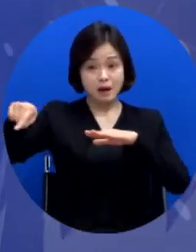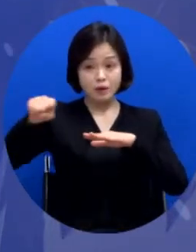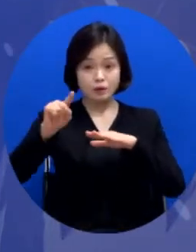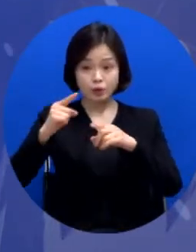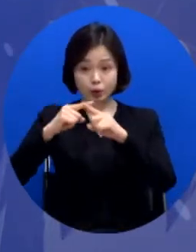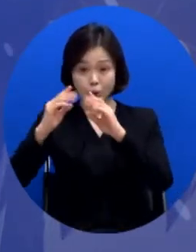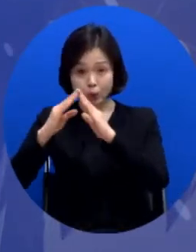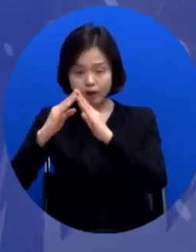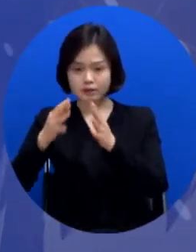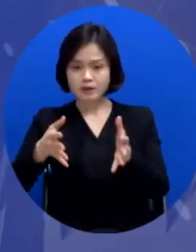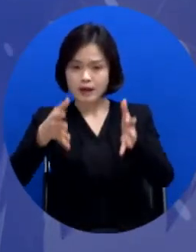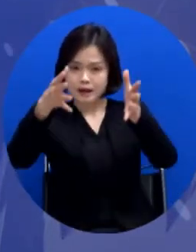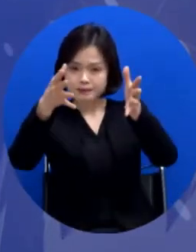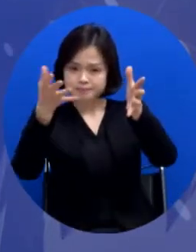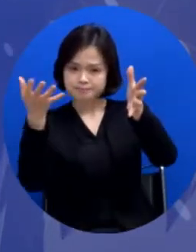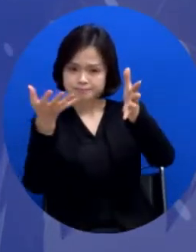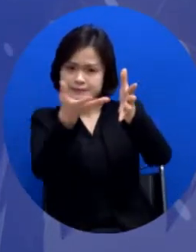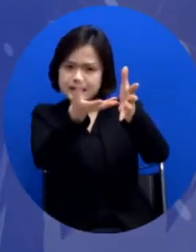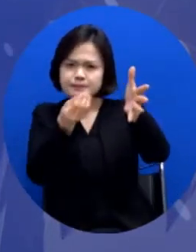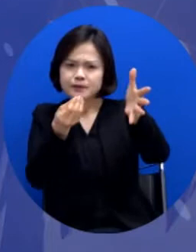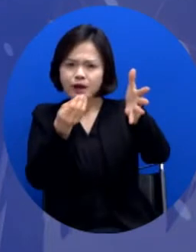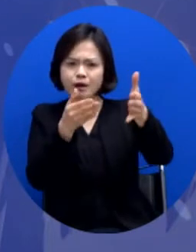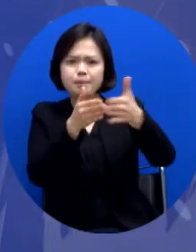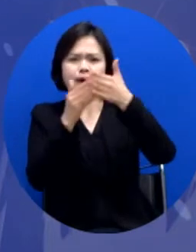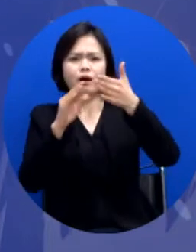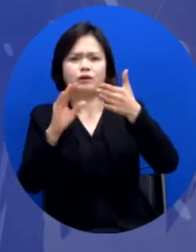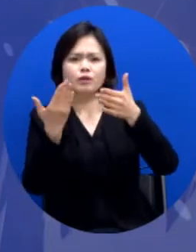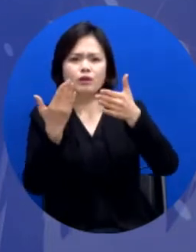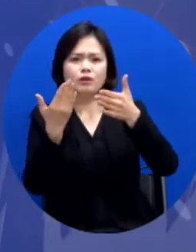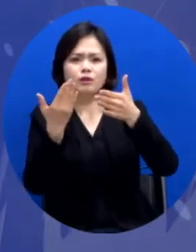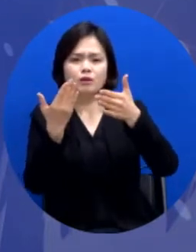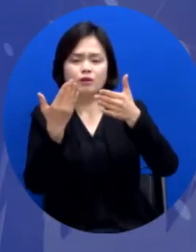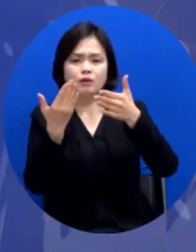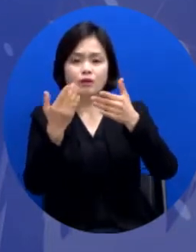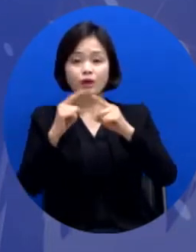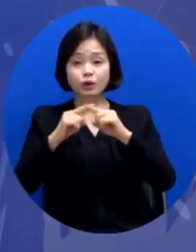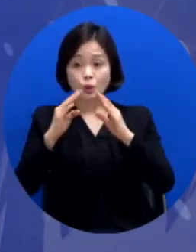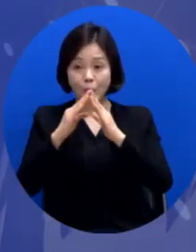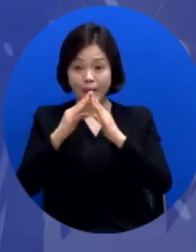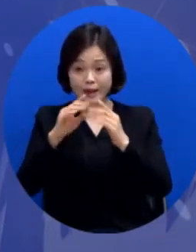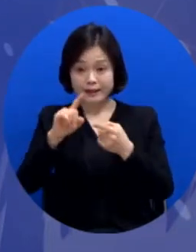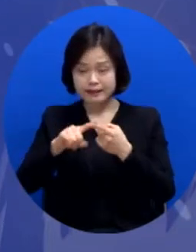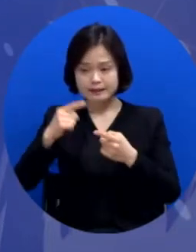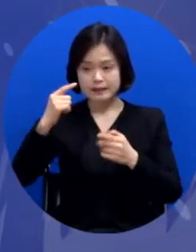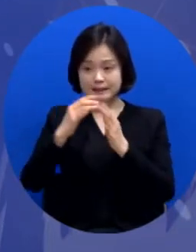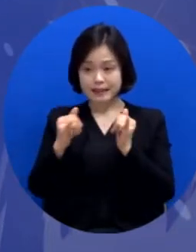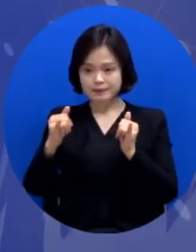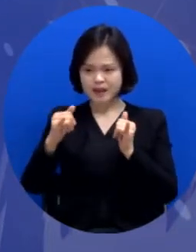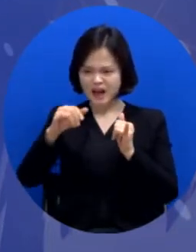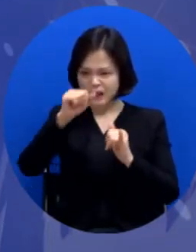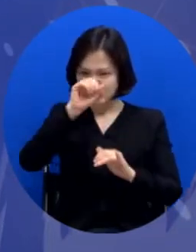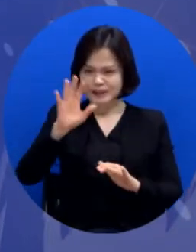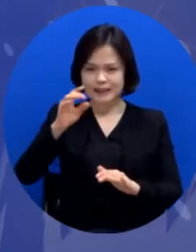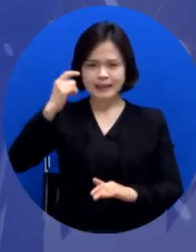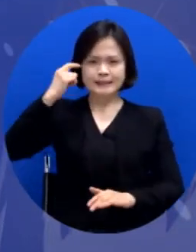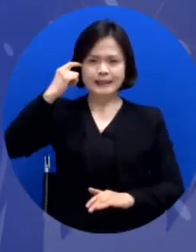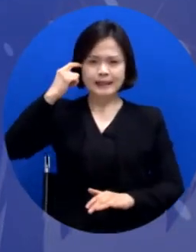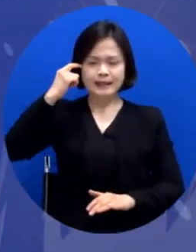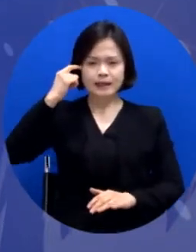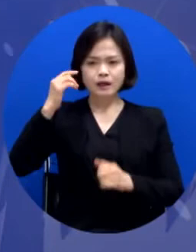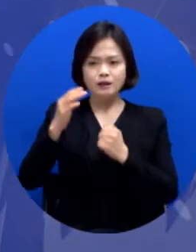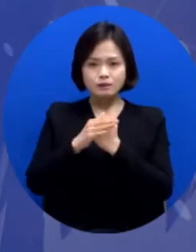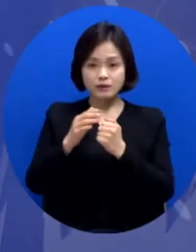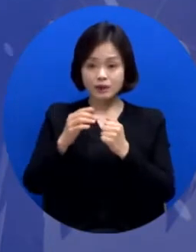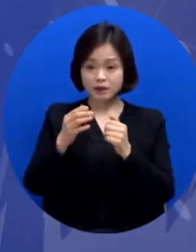못했다 고 전해 왔는데요 상가분양 업체들이 그 이제 대상에서 아예 그 교회를 배제하는 성 일어나고 있다면 인간 실제